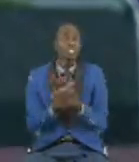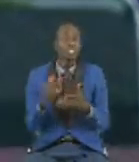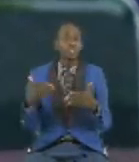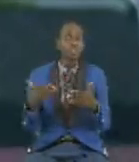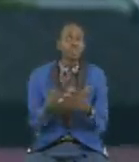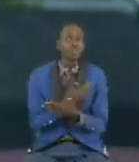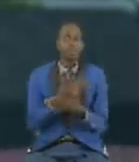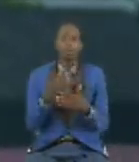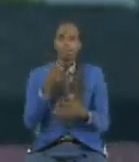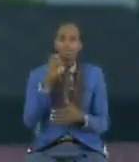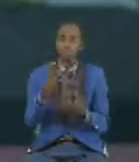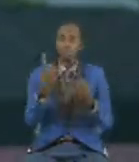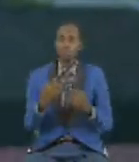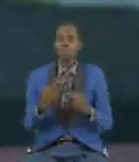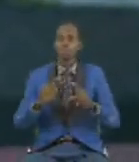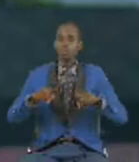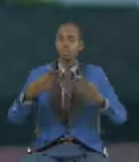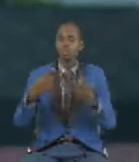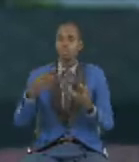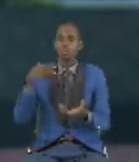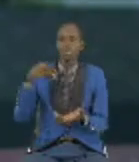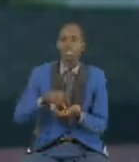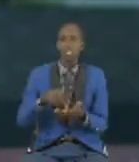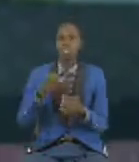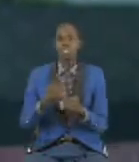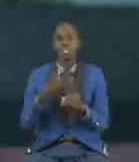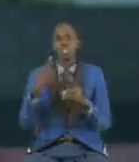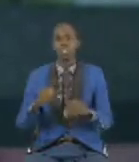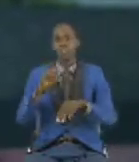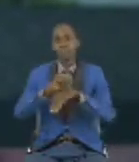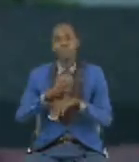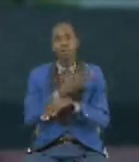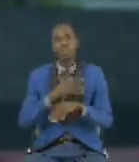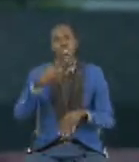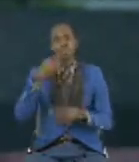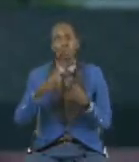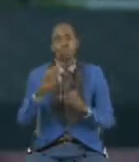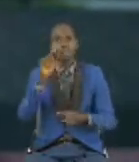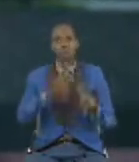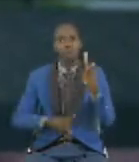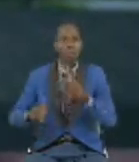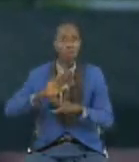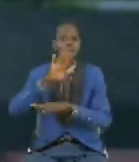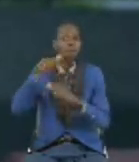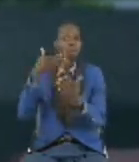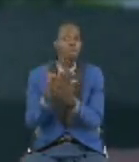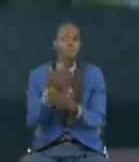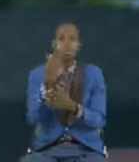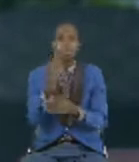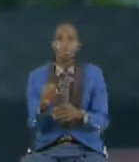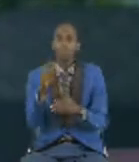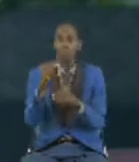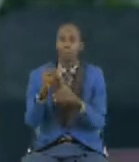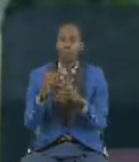allez, tenez dans le temple et annoncez au peuple toutes les paroles de